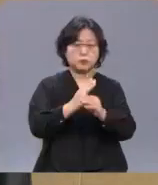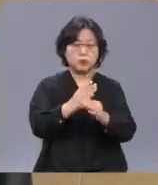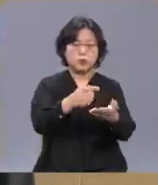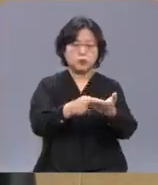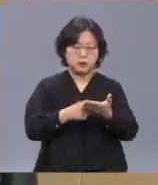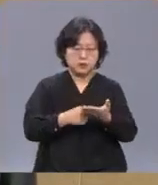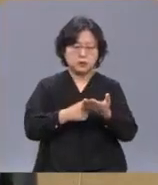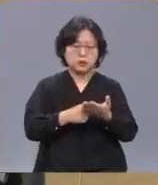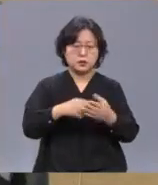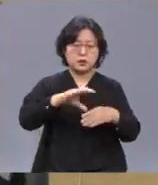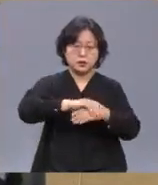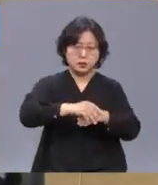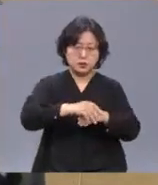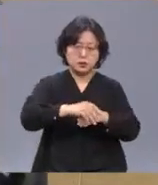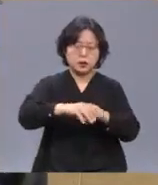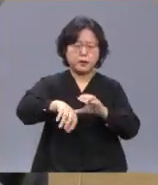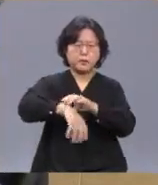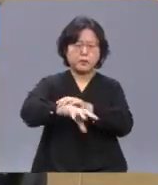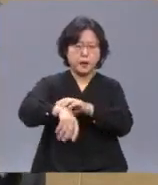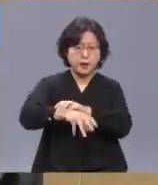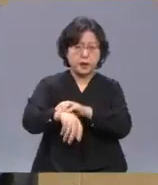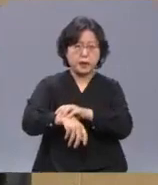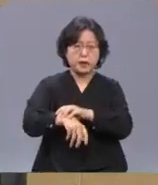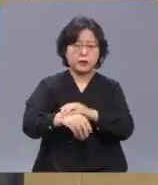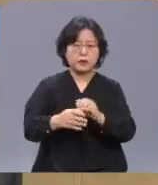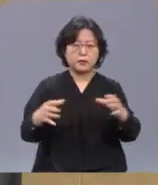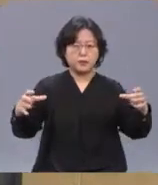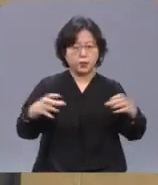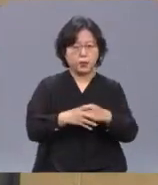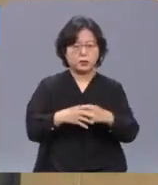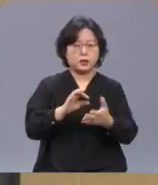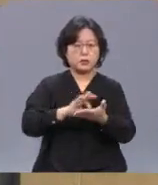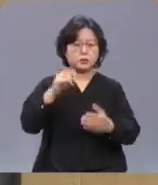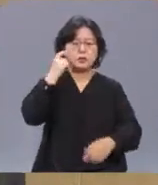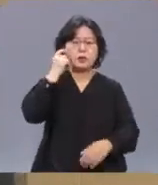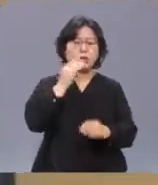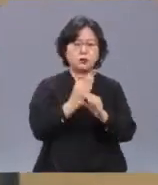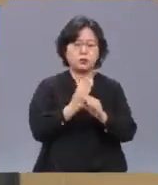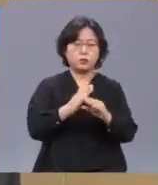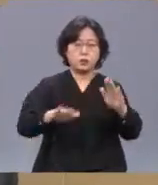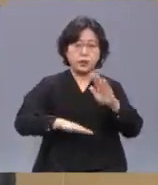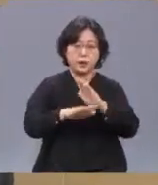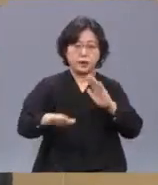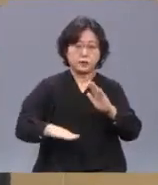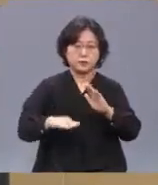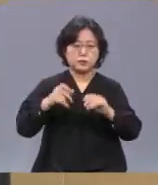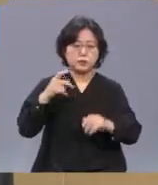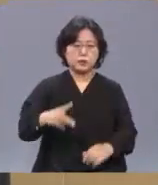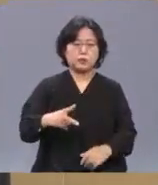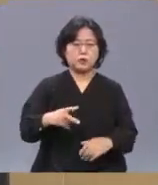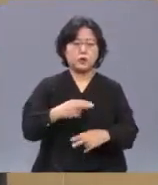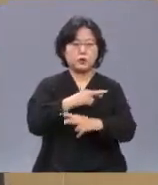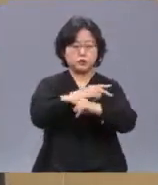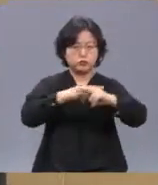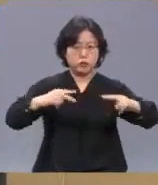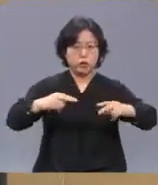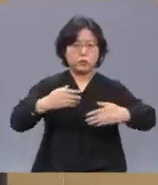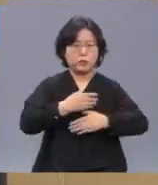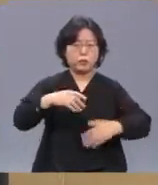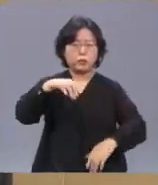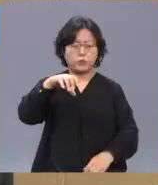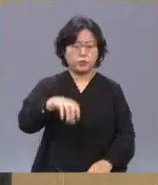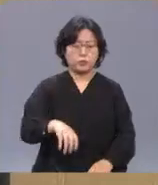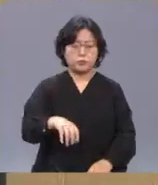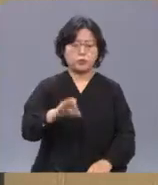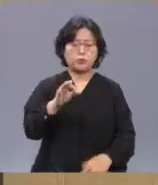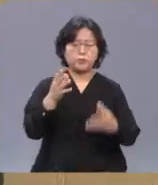우리 설거지 할 때나 빨래도 모아서 돌려야 된다고 생각하고 가정뿐만이 아니라 수영장이나 목욕탕